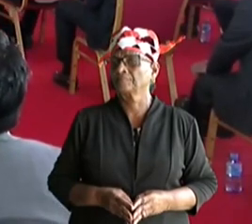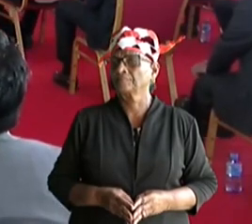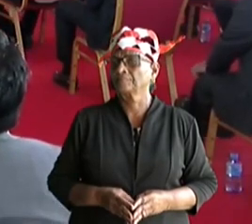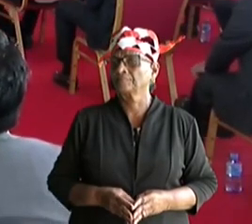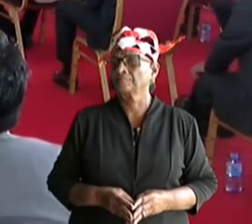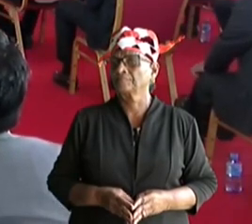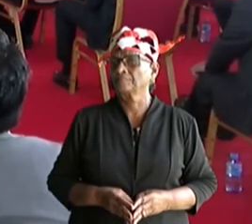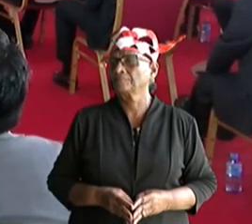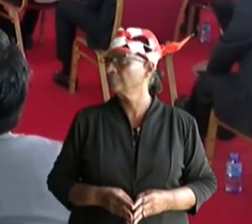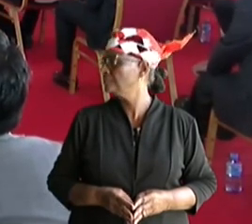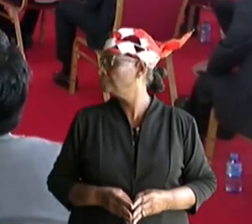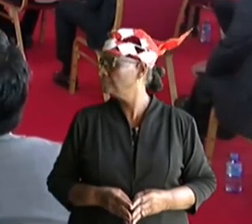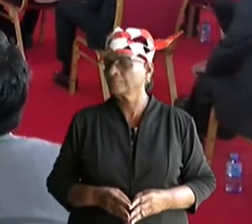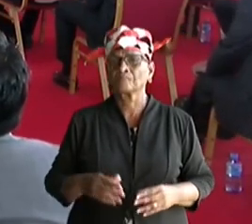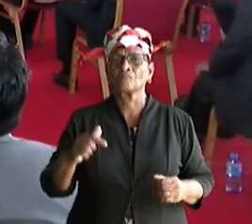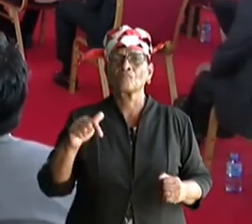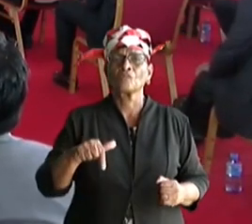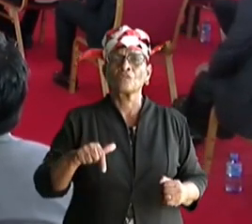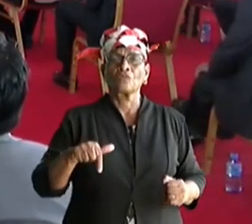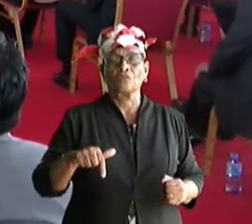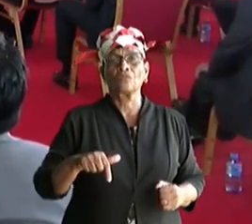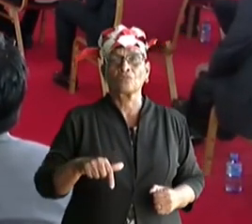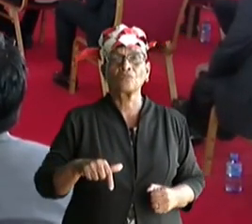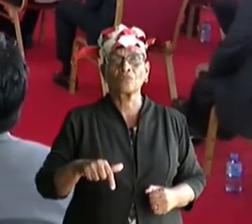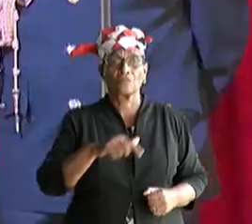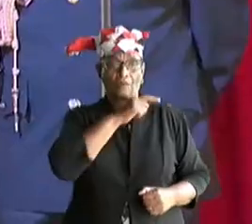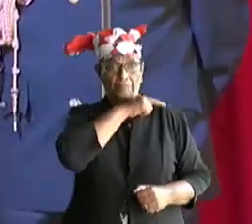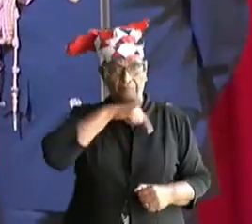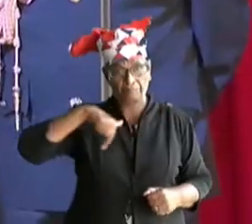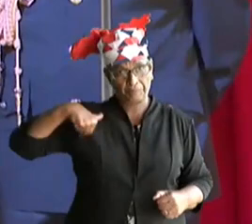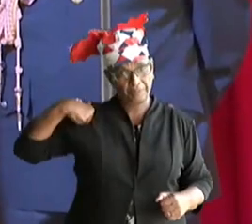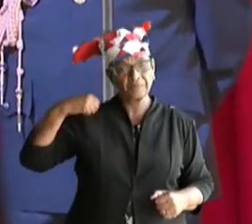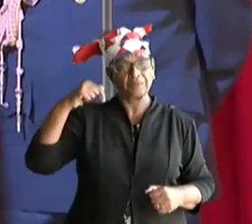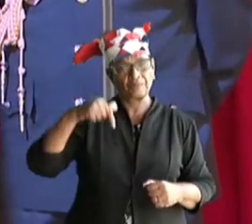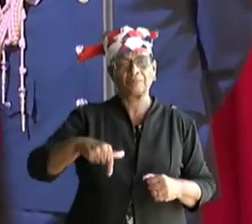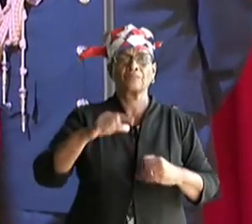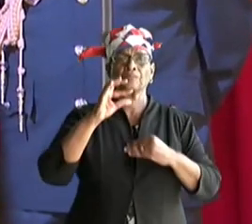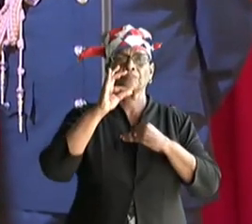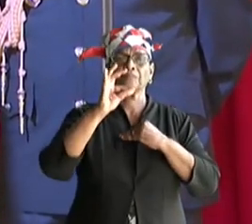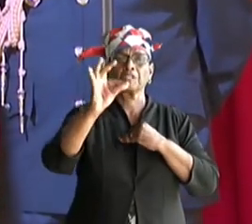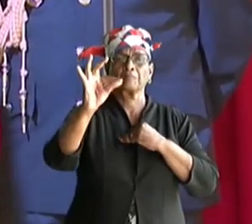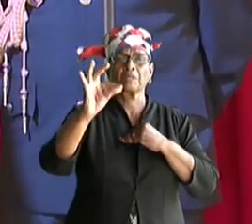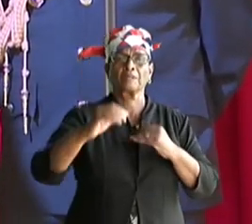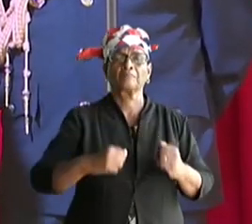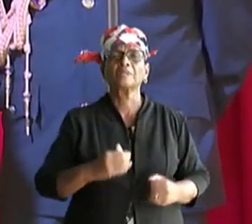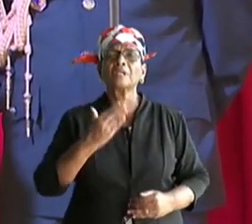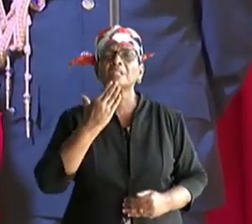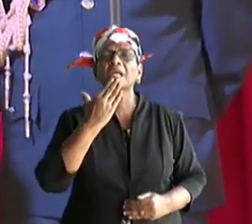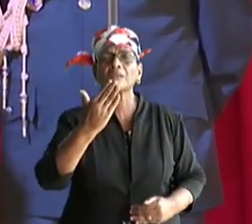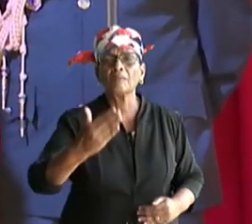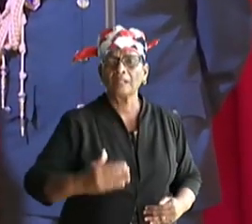U heeft het woord, excellentie. Dank u wel.